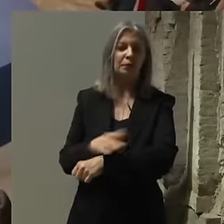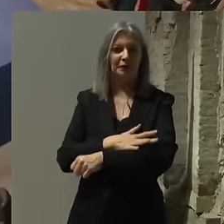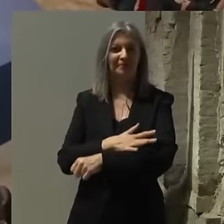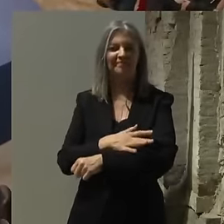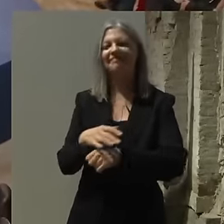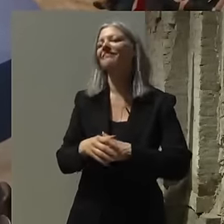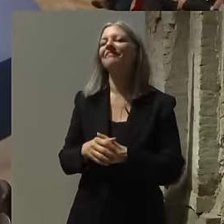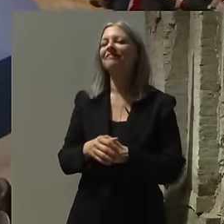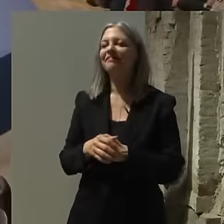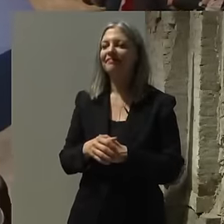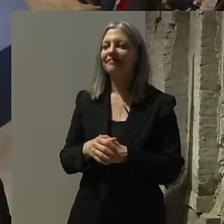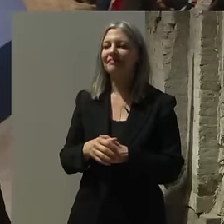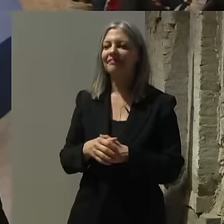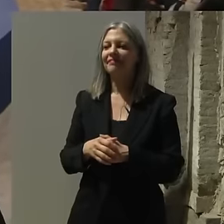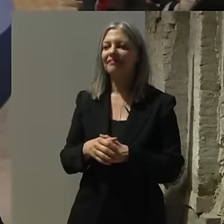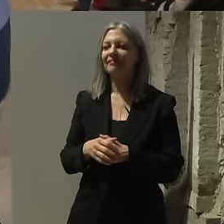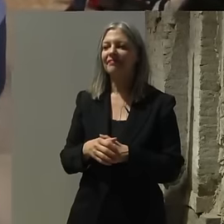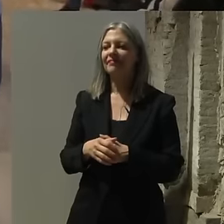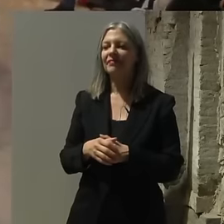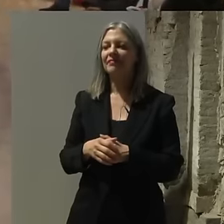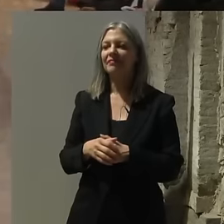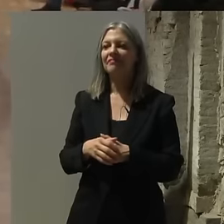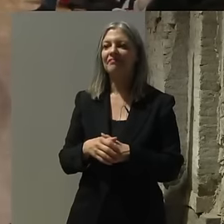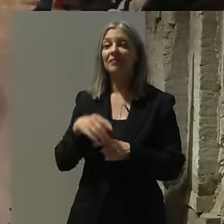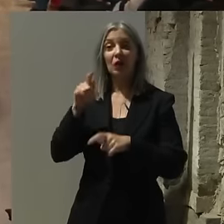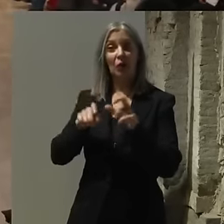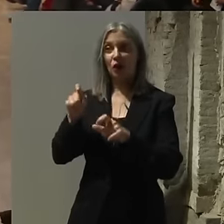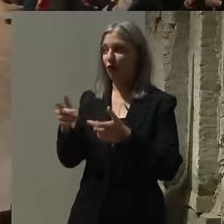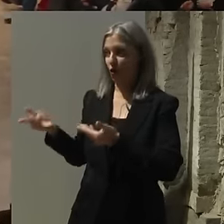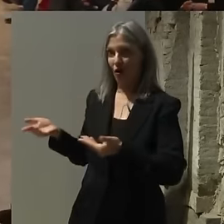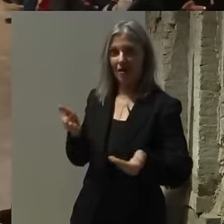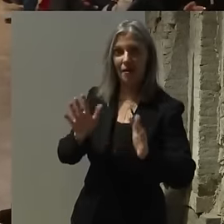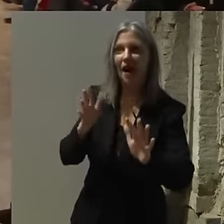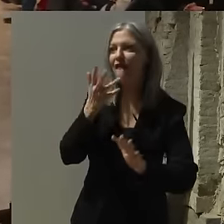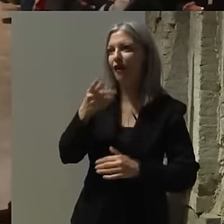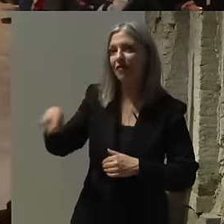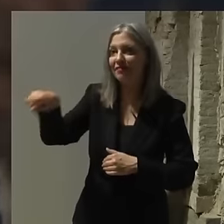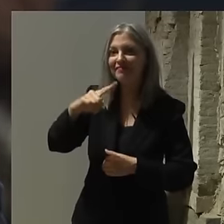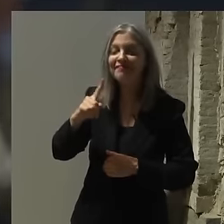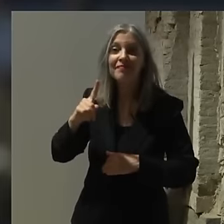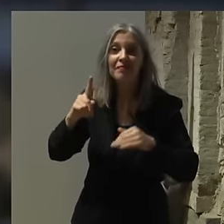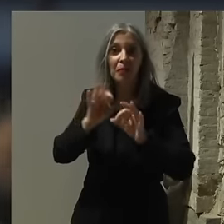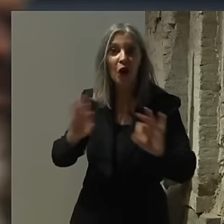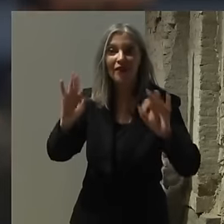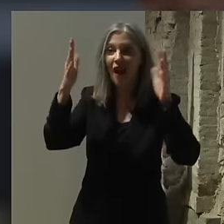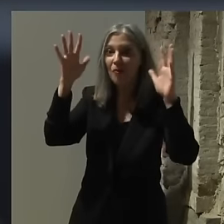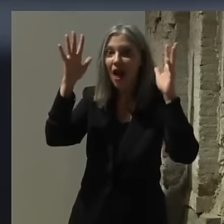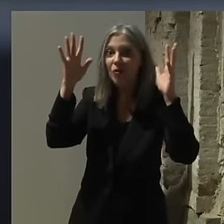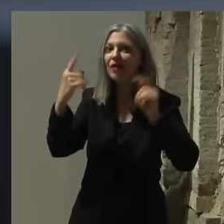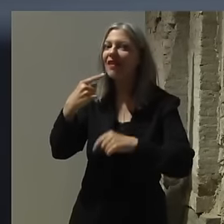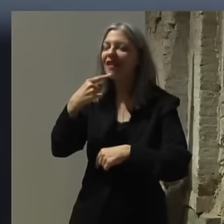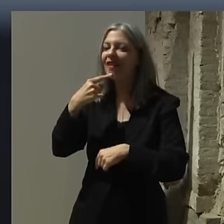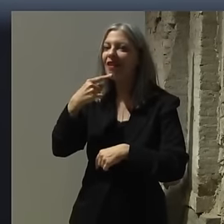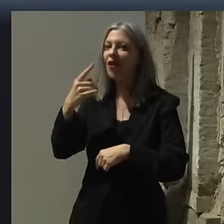Per introdurre queste persone, io vorrei che il popolo della Leopolda accogliesse con un grande applauso